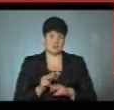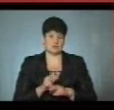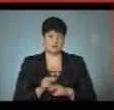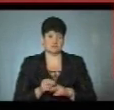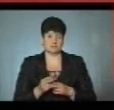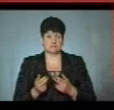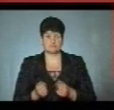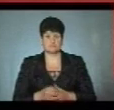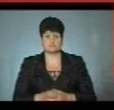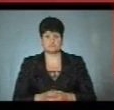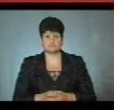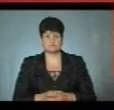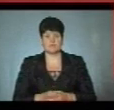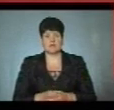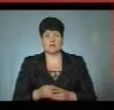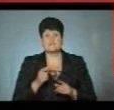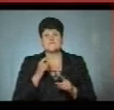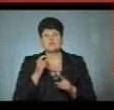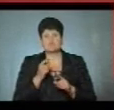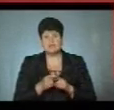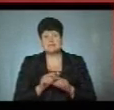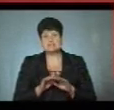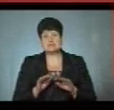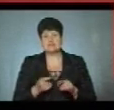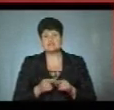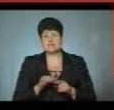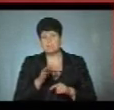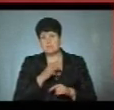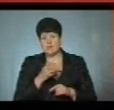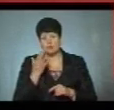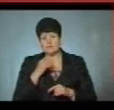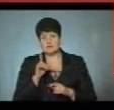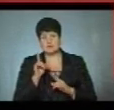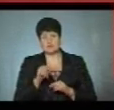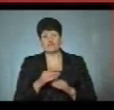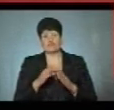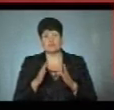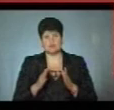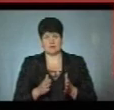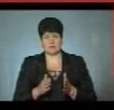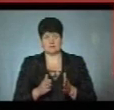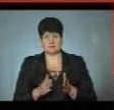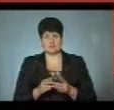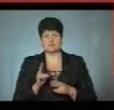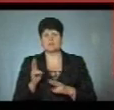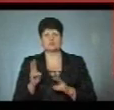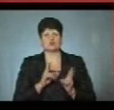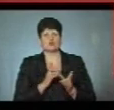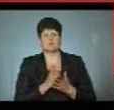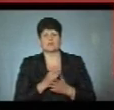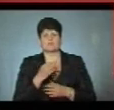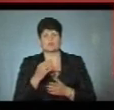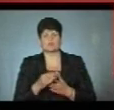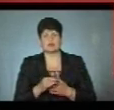Дав дозвіл на відкриття, значить. Все-таки відповідальність за дітей в цей період, коли вони перебувають в таборі, за ким? Це керівника, чергу, може